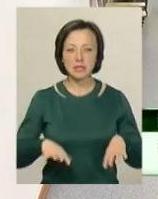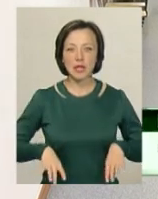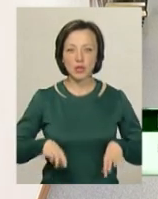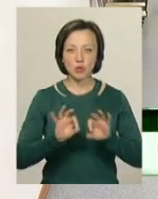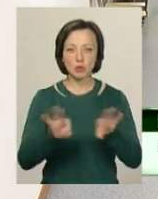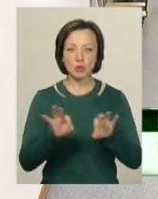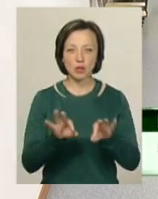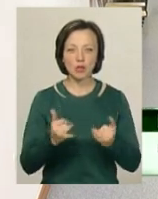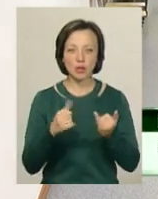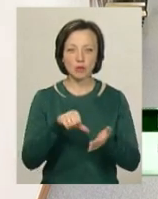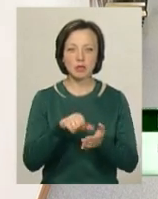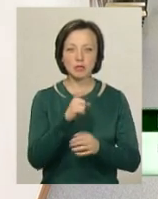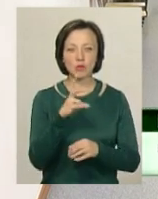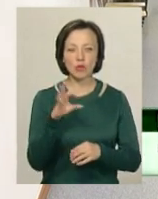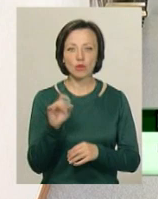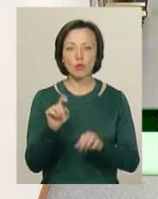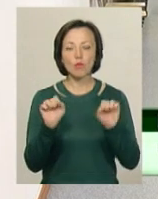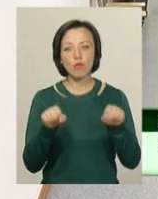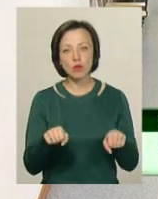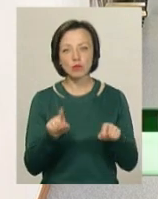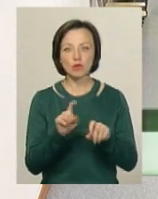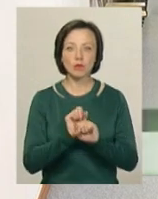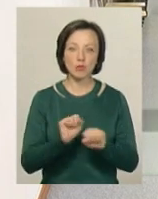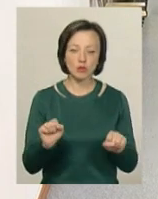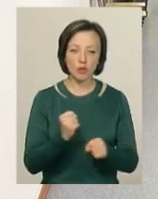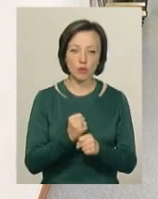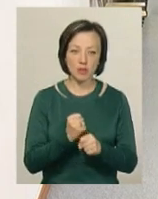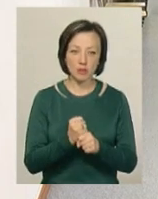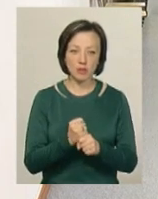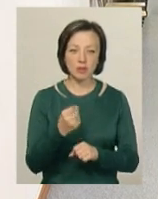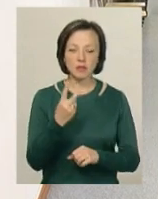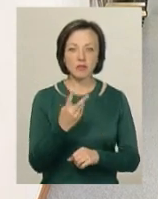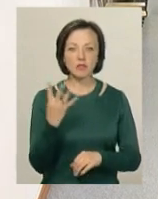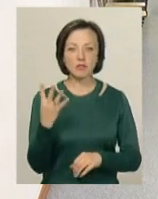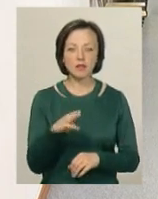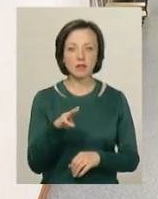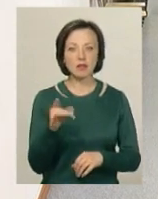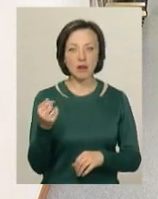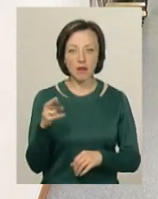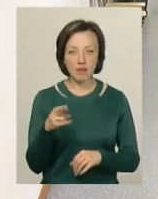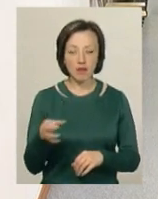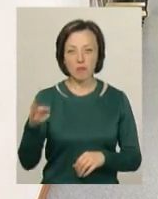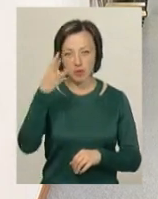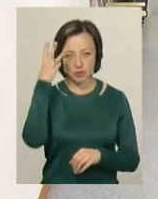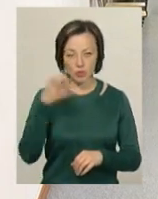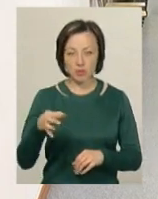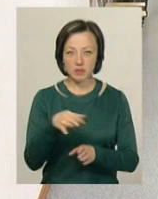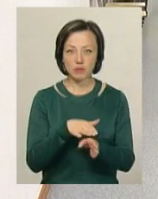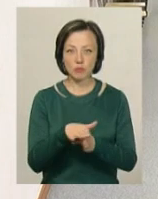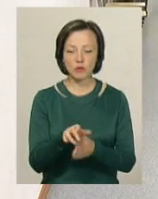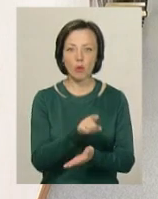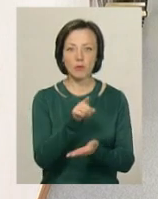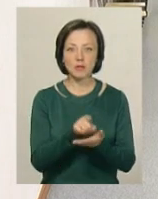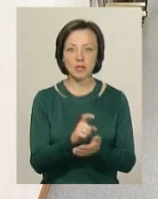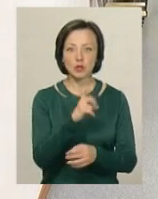інструктаж для учасників ЗНО, що можна робити, що не можна. 24 травня в області відбудеться